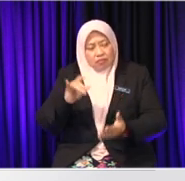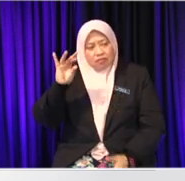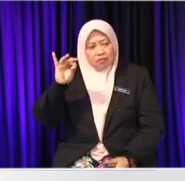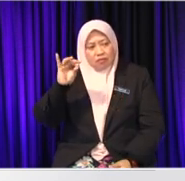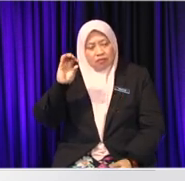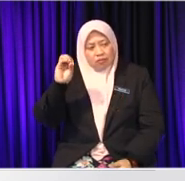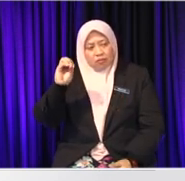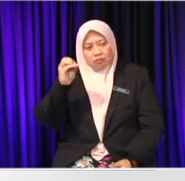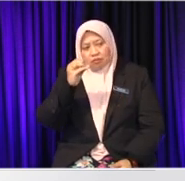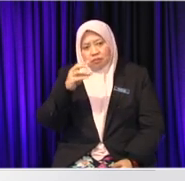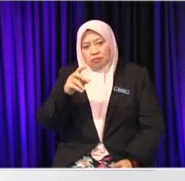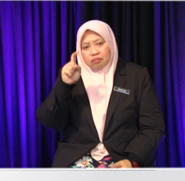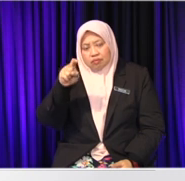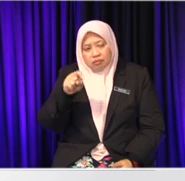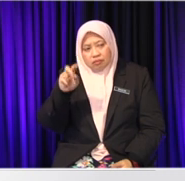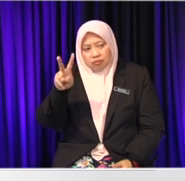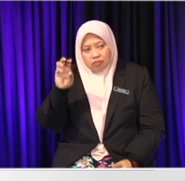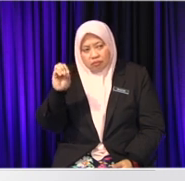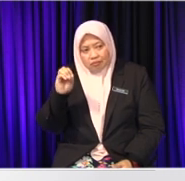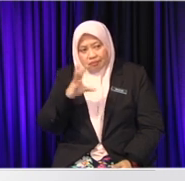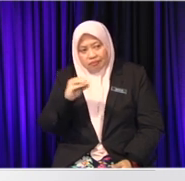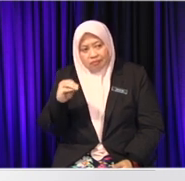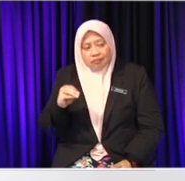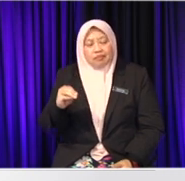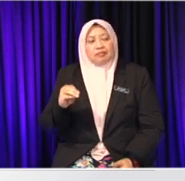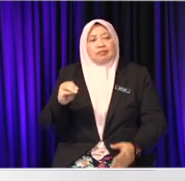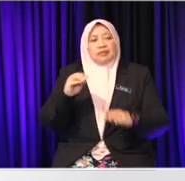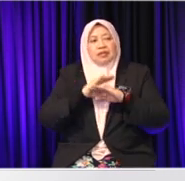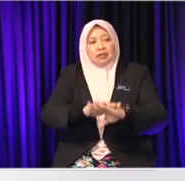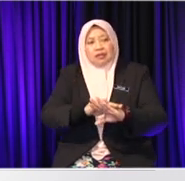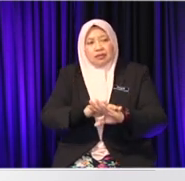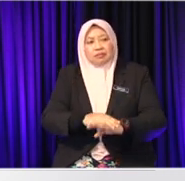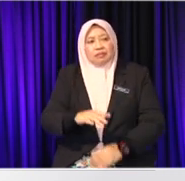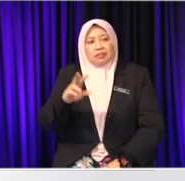yang ada perlindungan sehingga 80 Petrus mereka